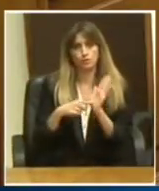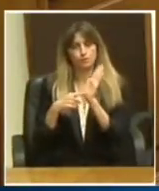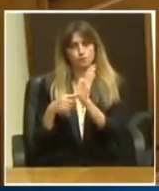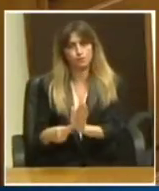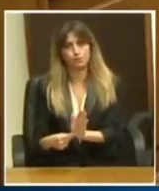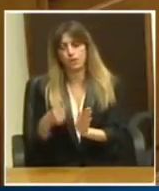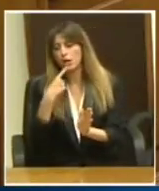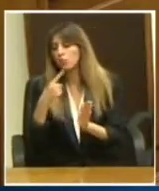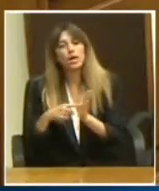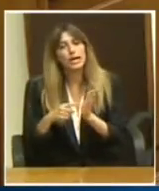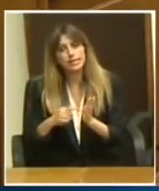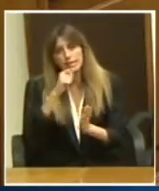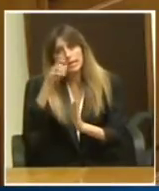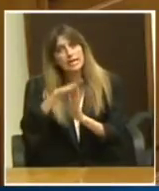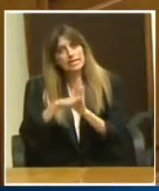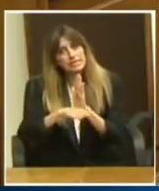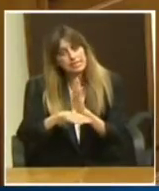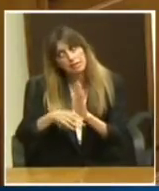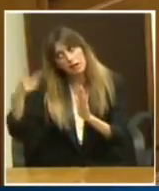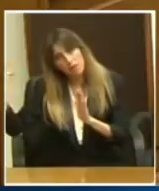τροποποίηση του συντάγματος της χώρας,